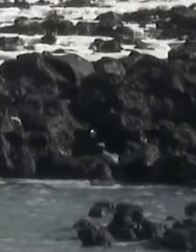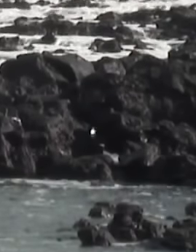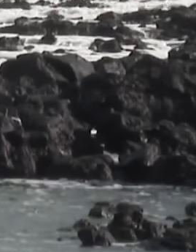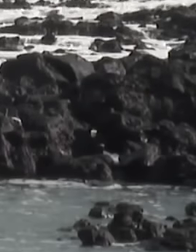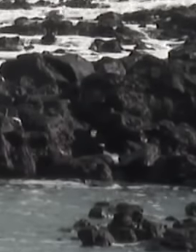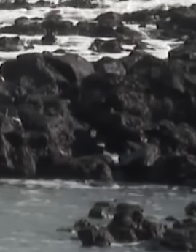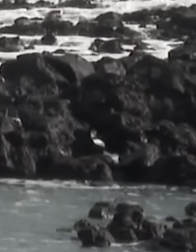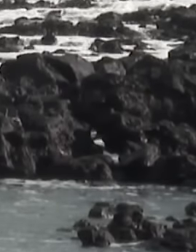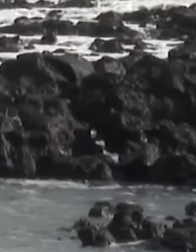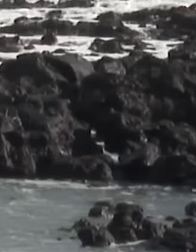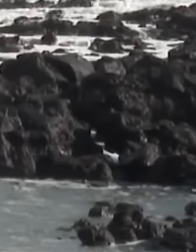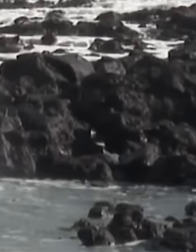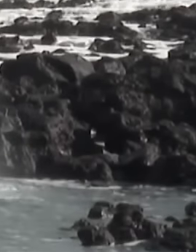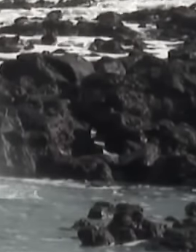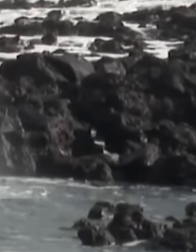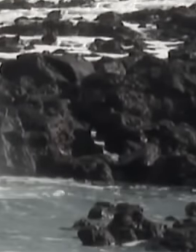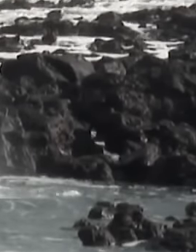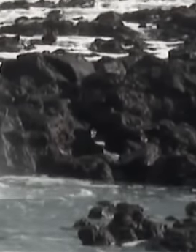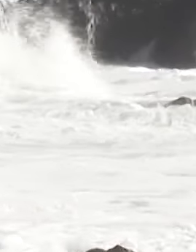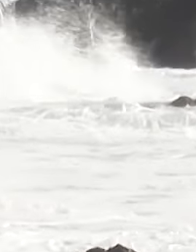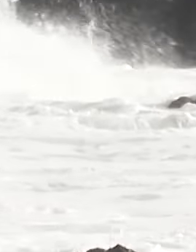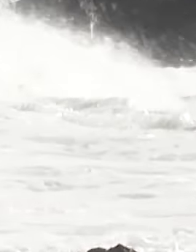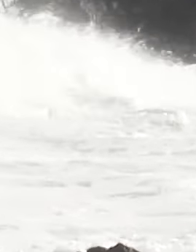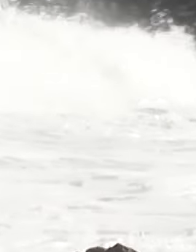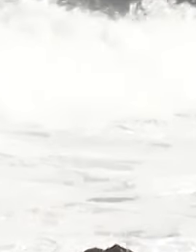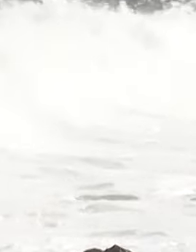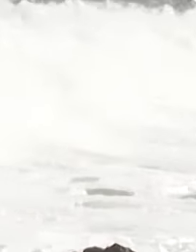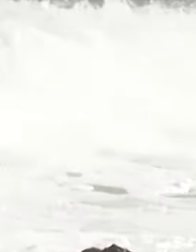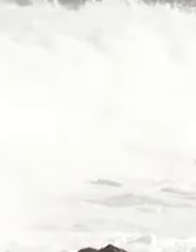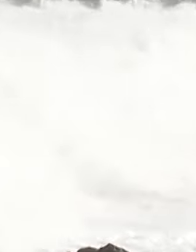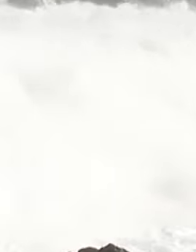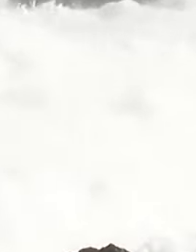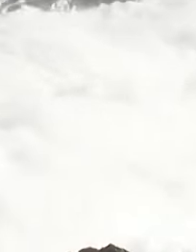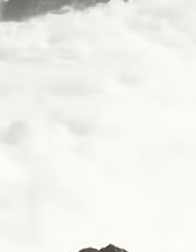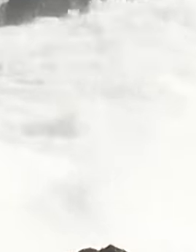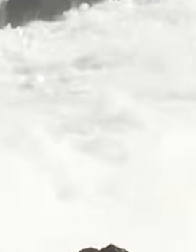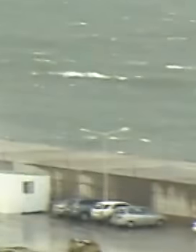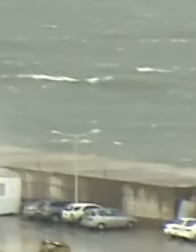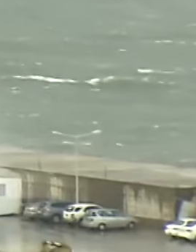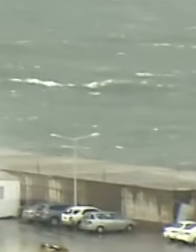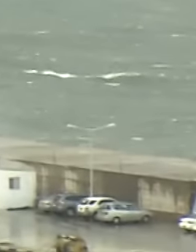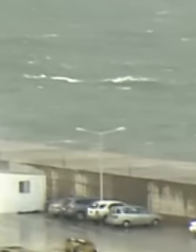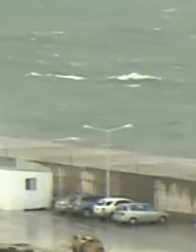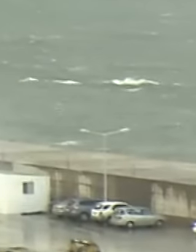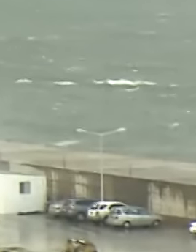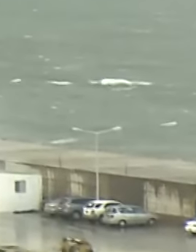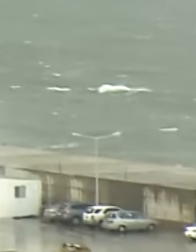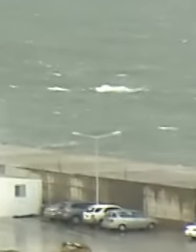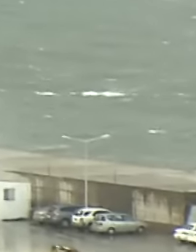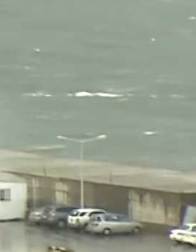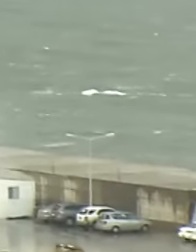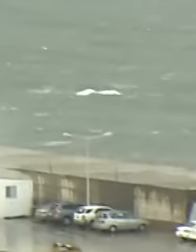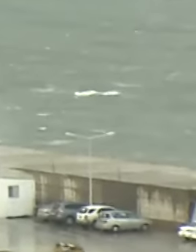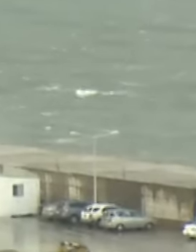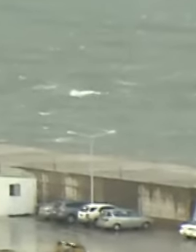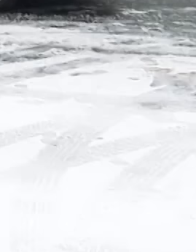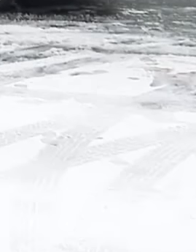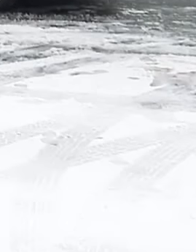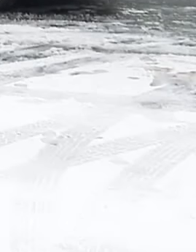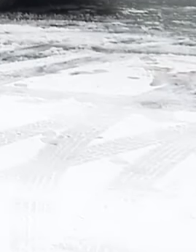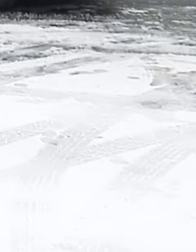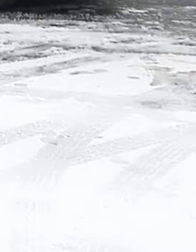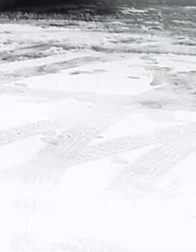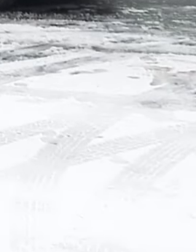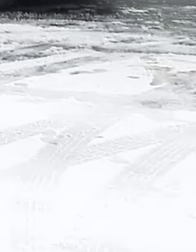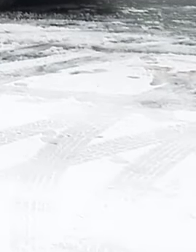제주 앞바다에도 풍랑경보가 내려지면서 목포와 진도 등 5개 항로의 여객선 운항이 중단됐습니다.